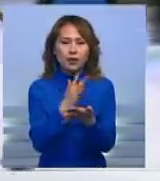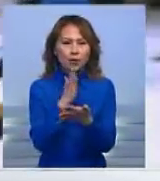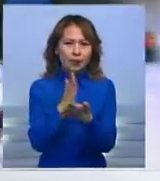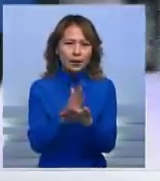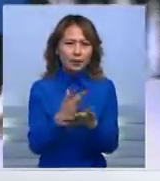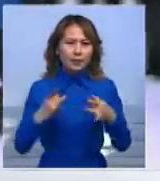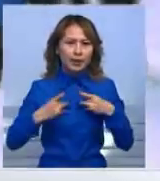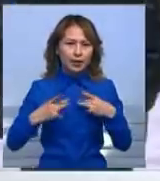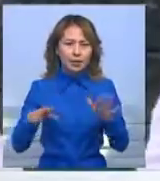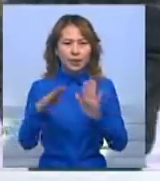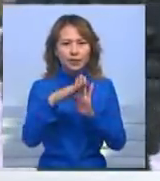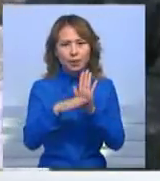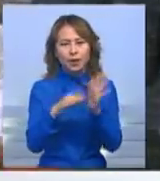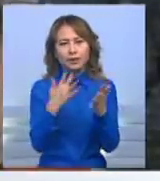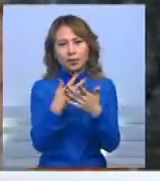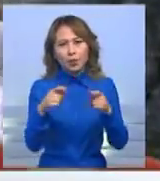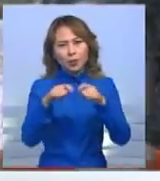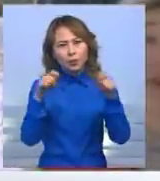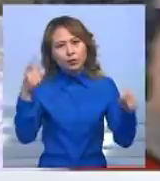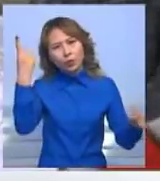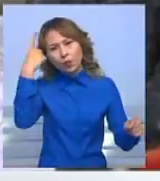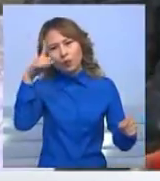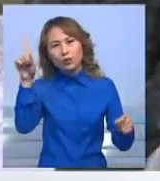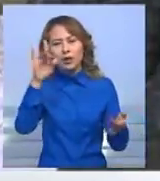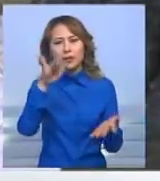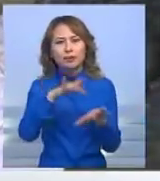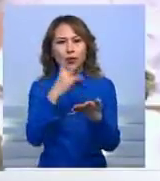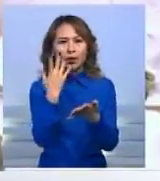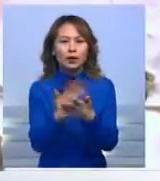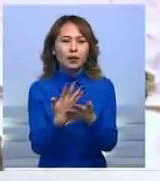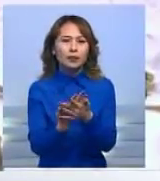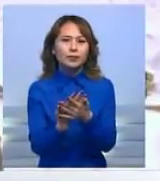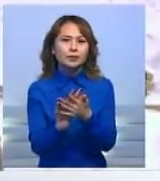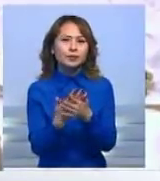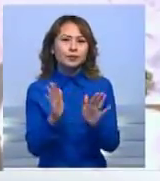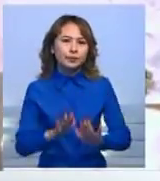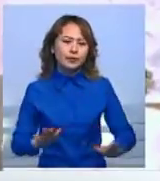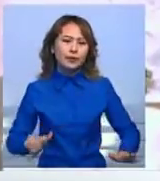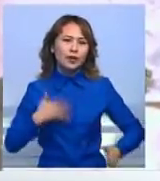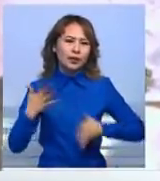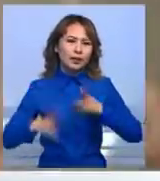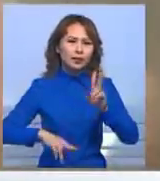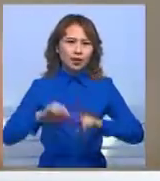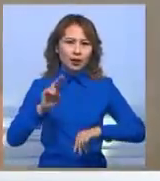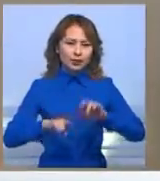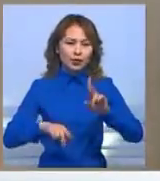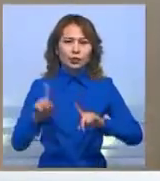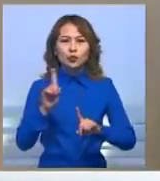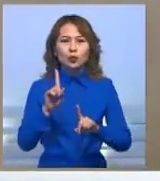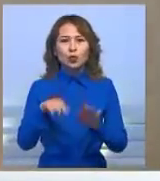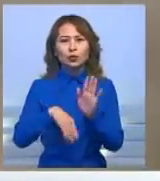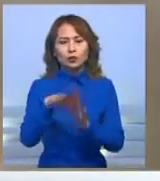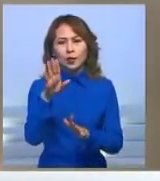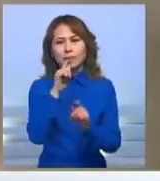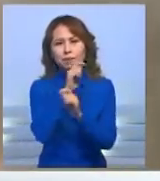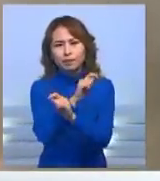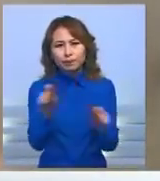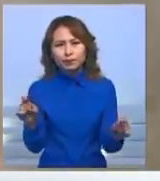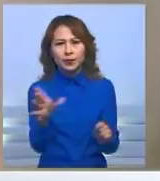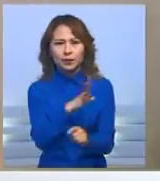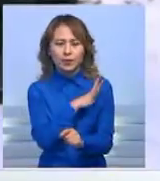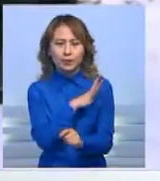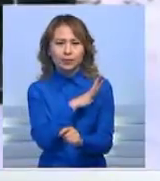бар. Олар мерекелік бағдарлама әзірлеп, өнерлерін ортаға салды. Қамкөңіл балаларға сыйлықтар үлестіріп, мерейлерін